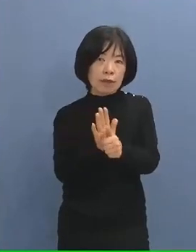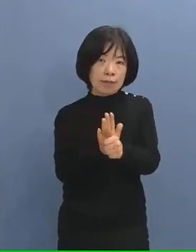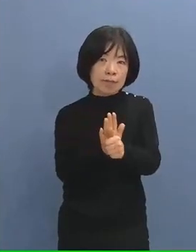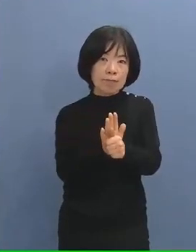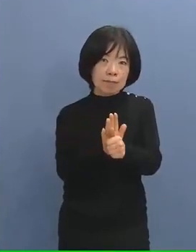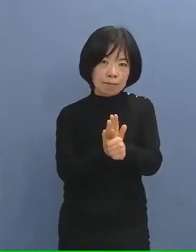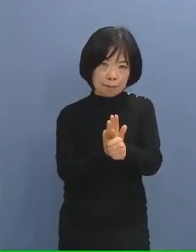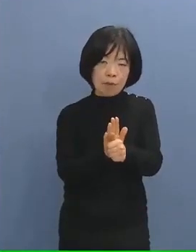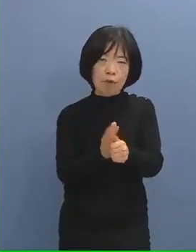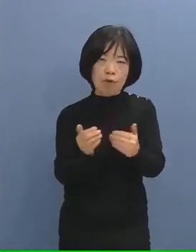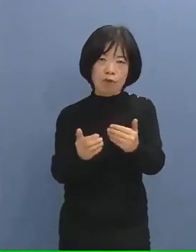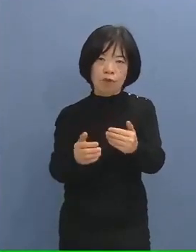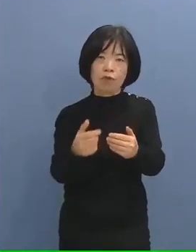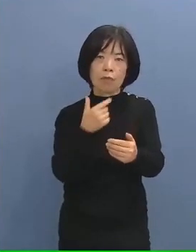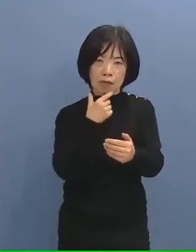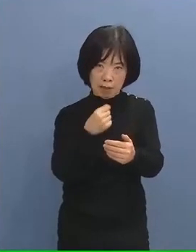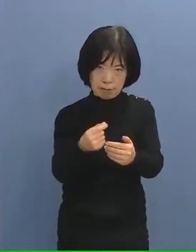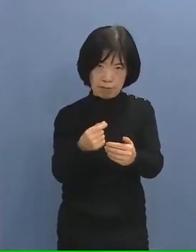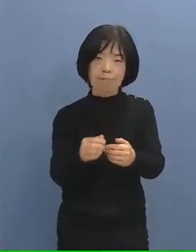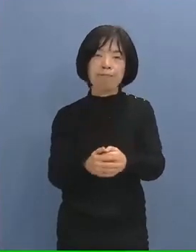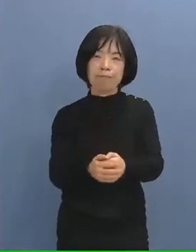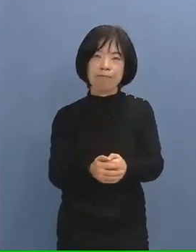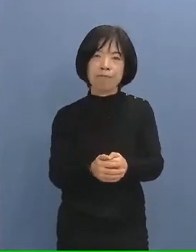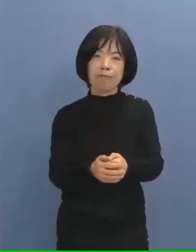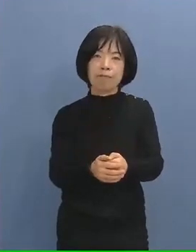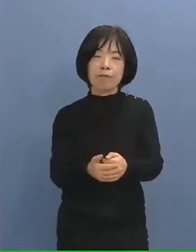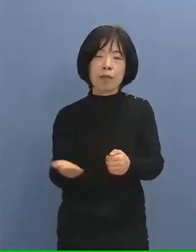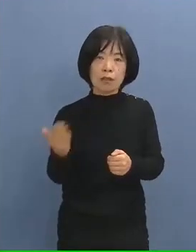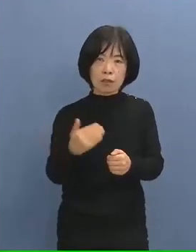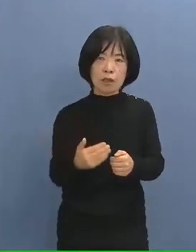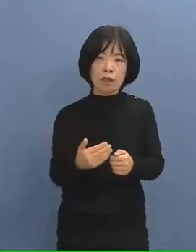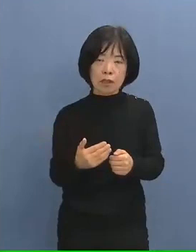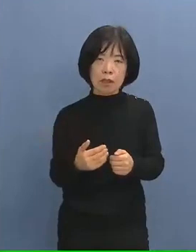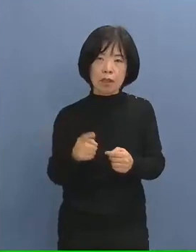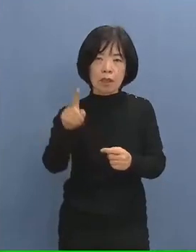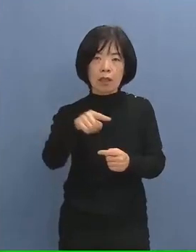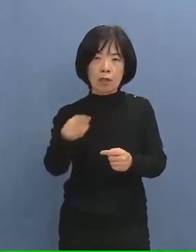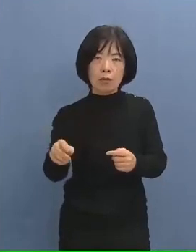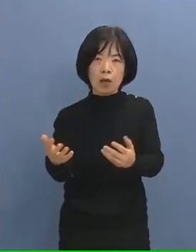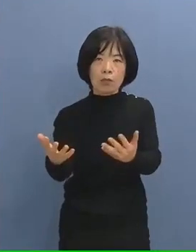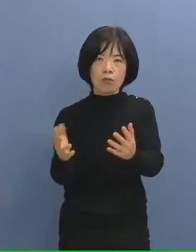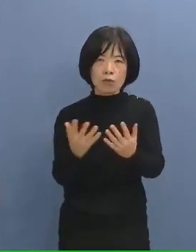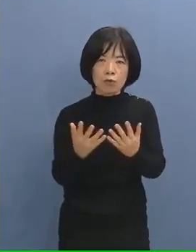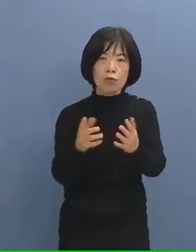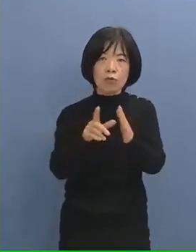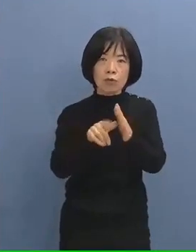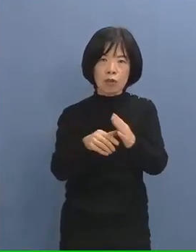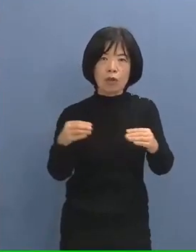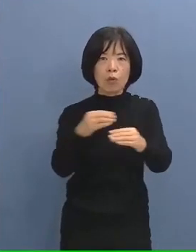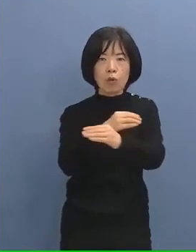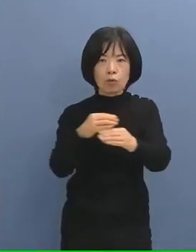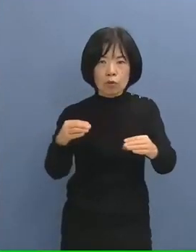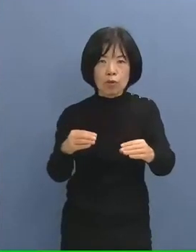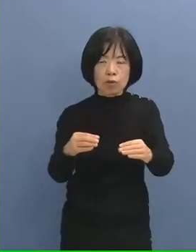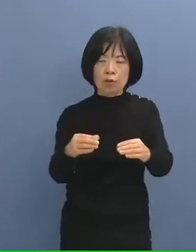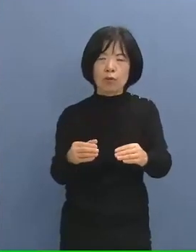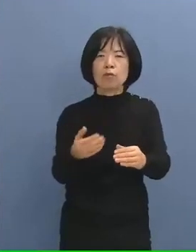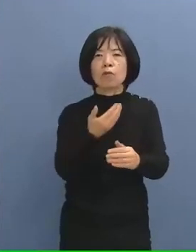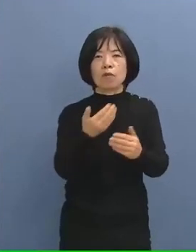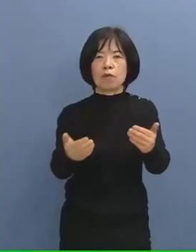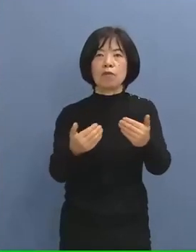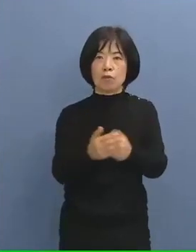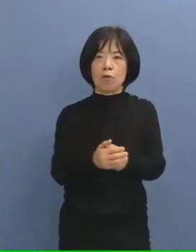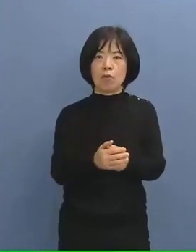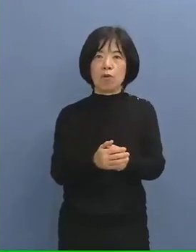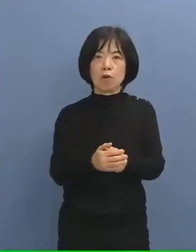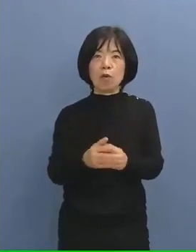ということが1点と、それから受け入れする際にやっぱり足の問題も大事ですので、これはツアー会社と組み